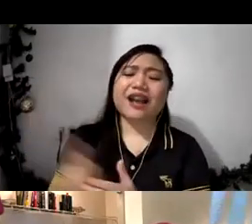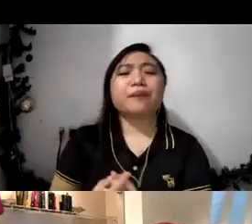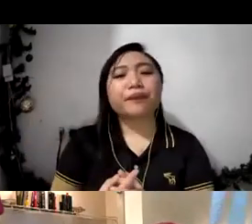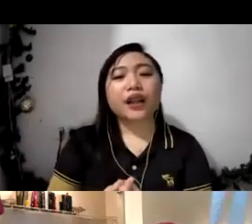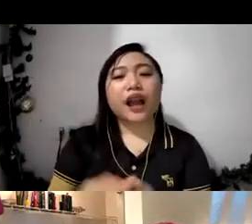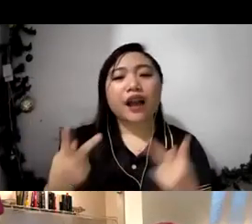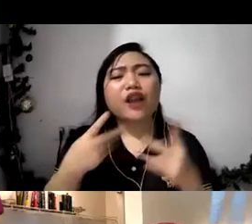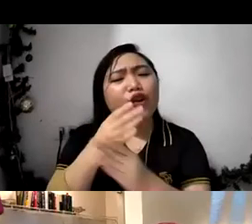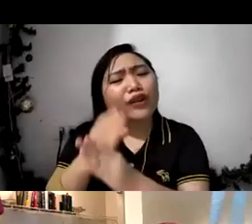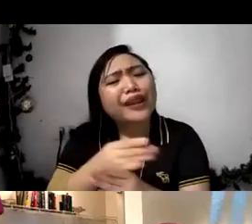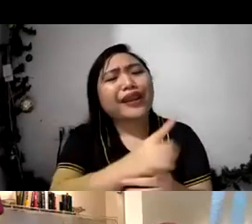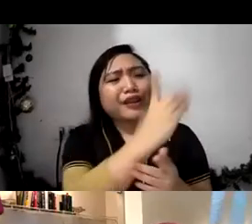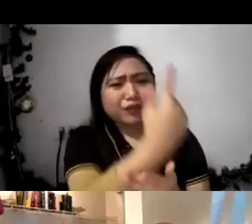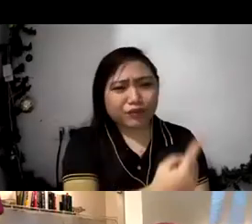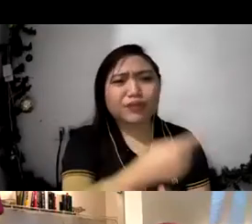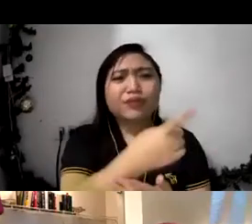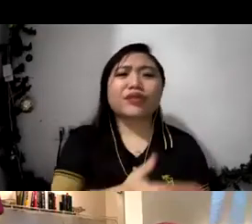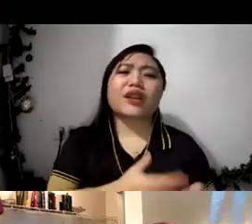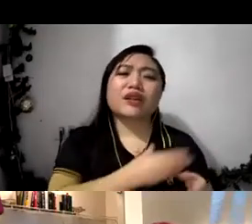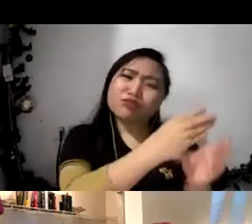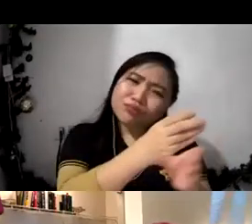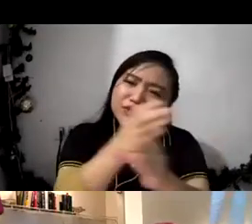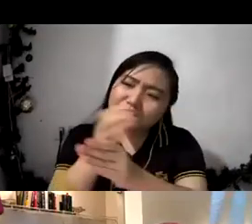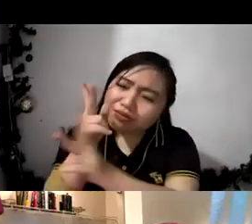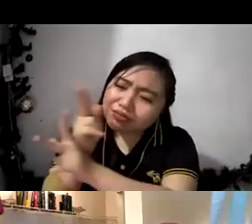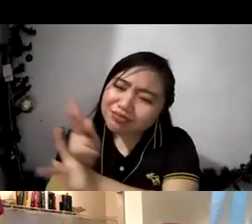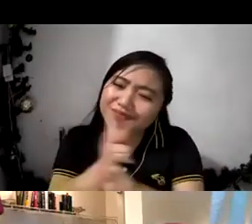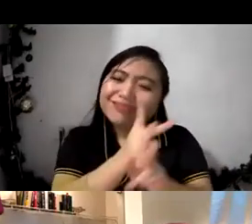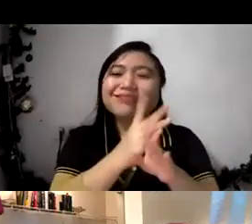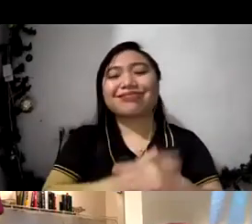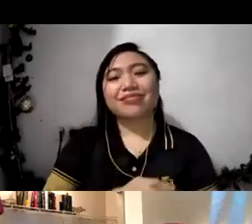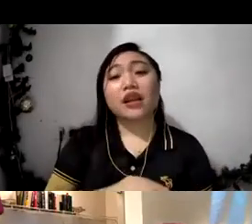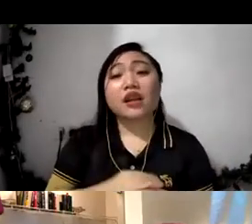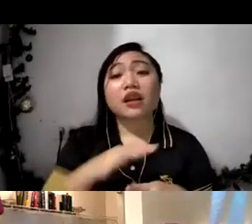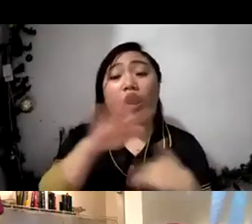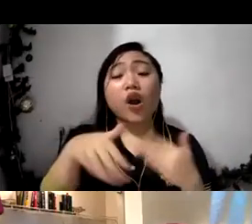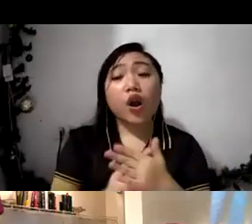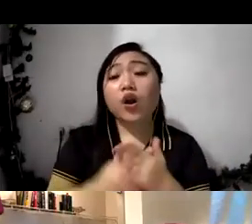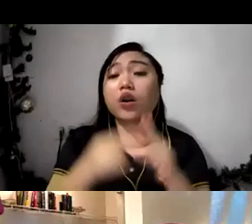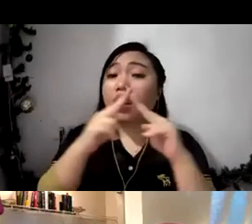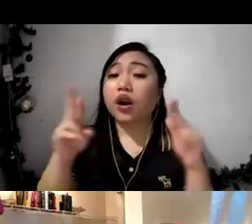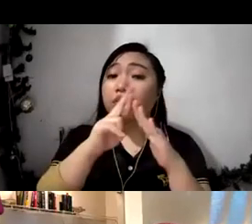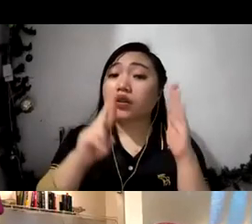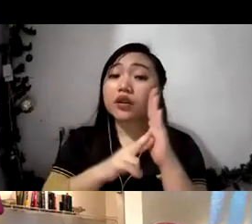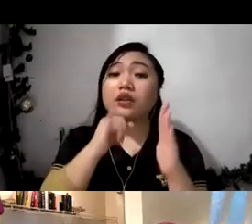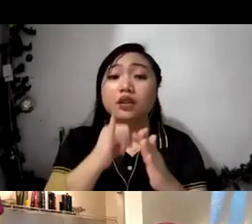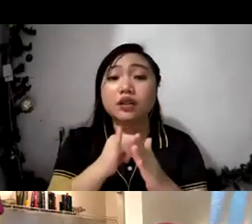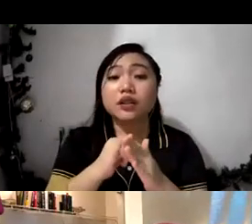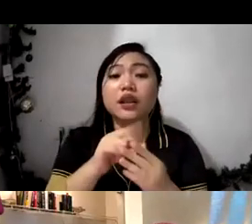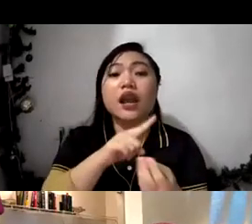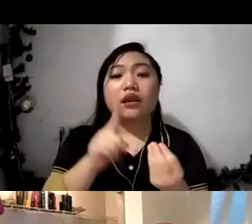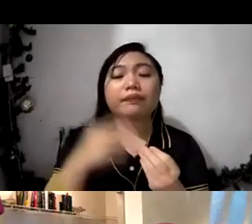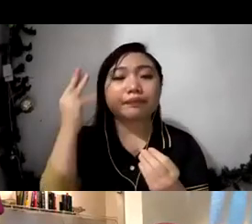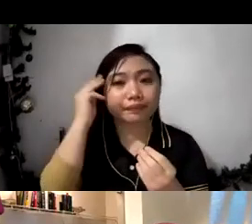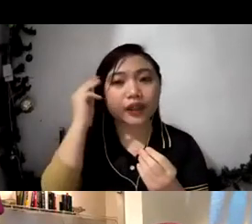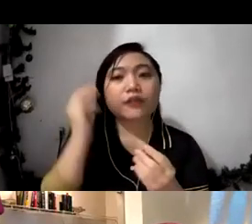pakialam, ano, we kaya yung mga house rules na sinasabi sa atin kanina, no, part of that is also being mindfulness. And